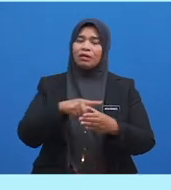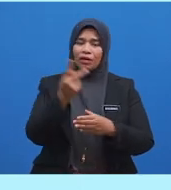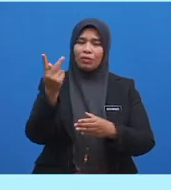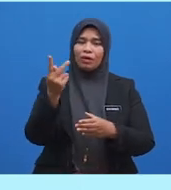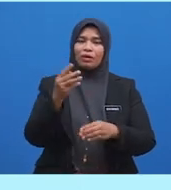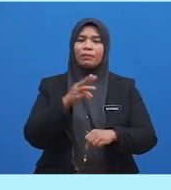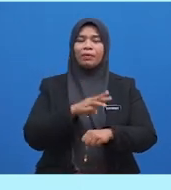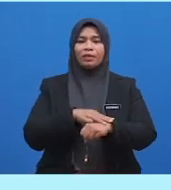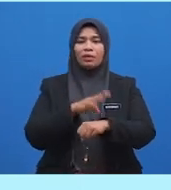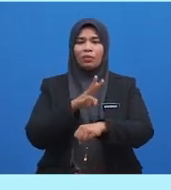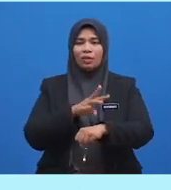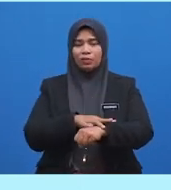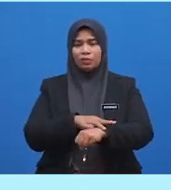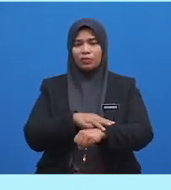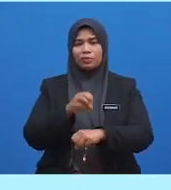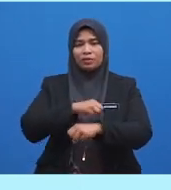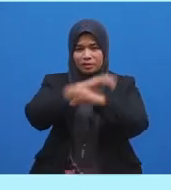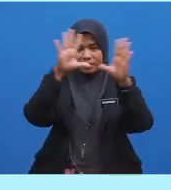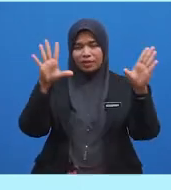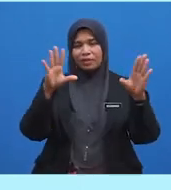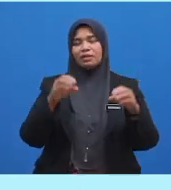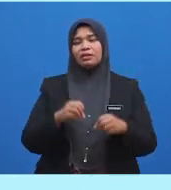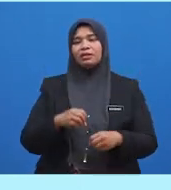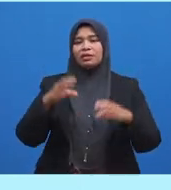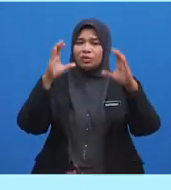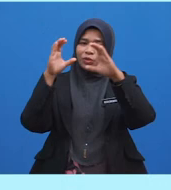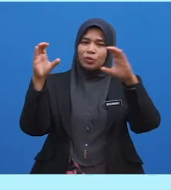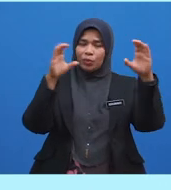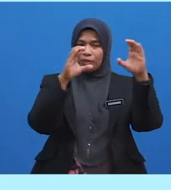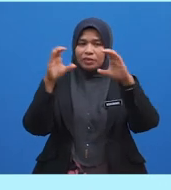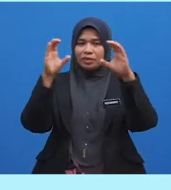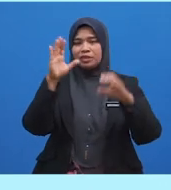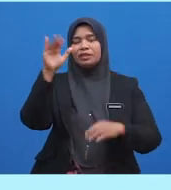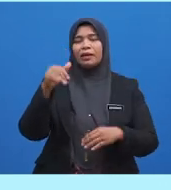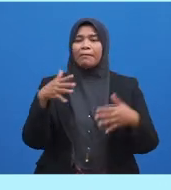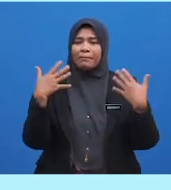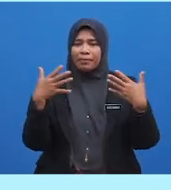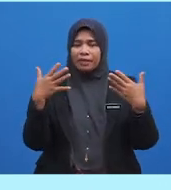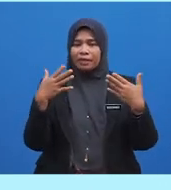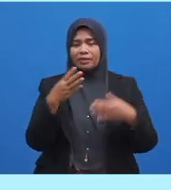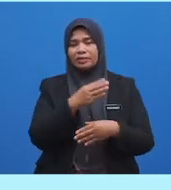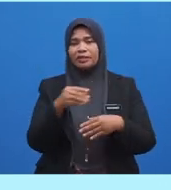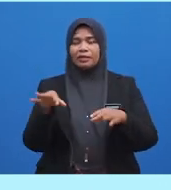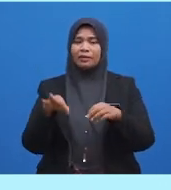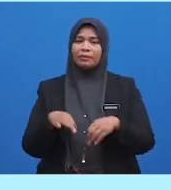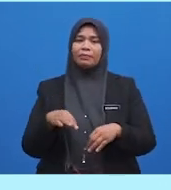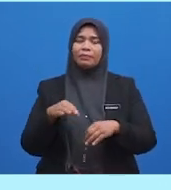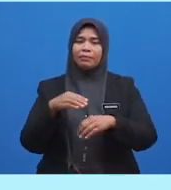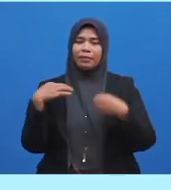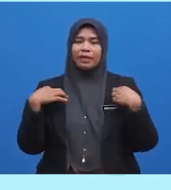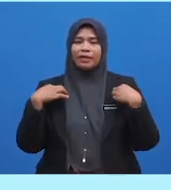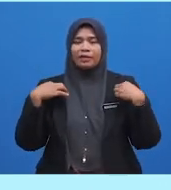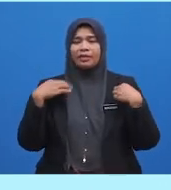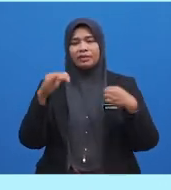pada waktu siang cuacanya yang panas dan pakaian yang dijemur